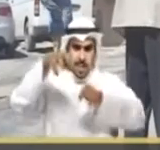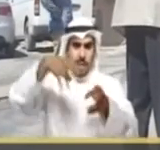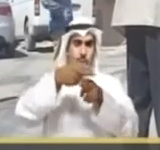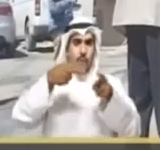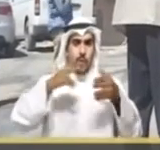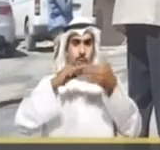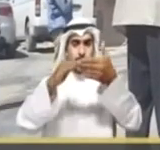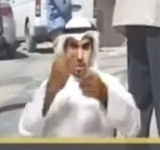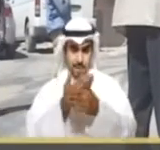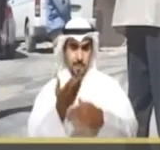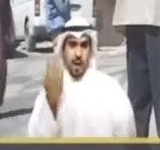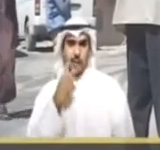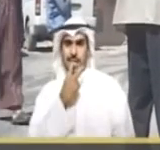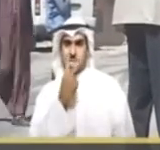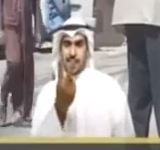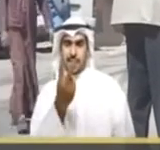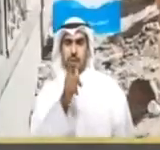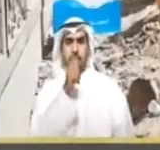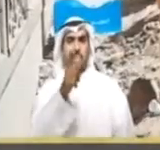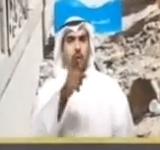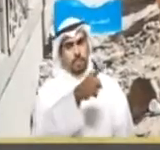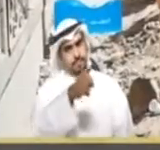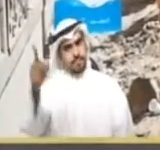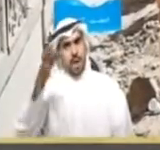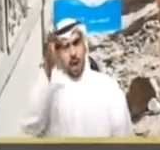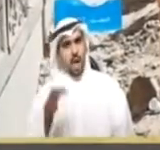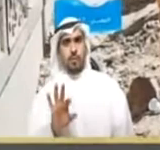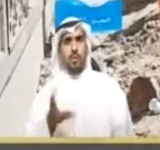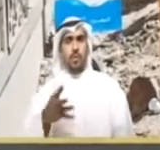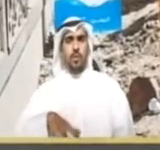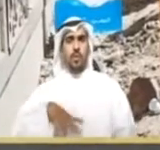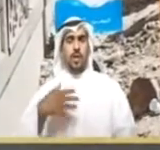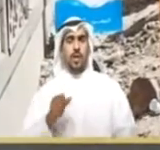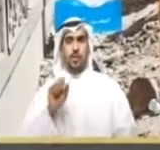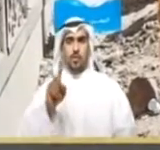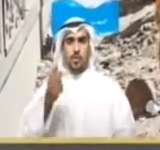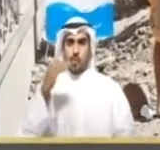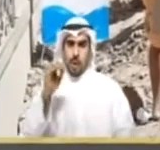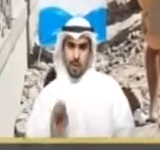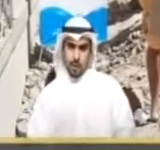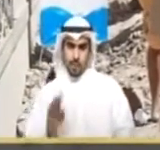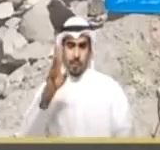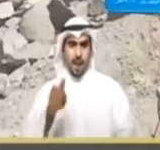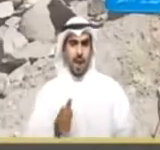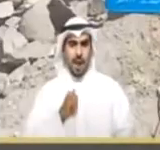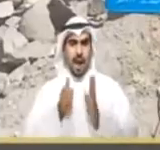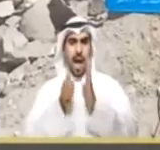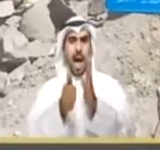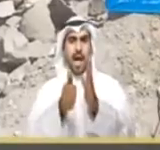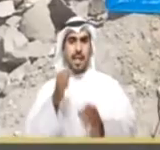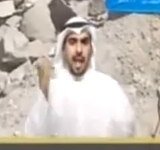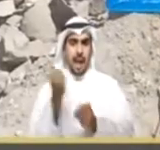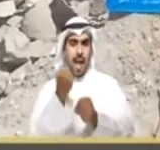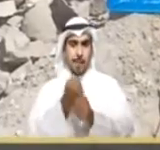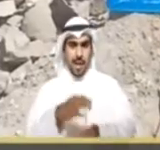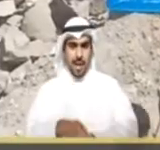عامين بتوجيه من حضرة صاحب السمو الشيخ صباح الأحمد الجابر الصباح قائد العمل الإنساني لمد يد